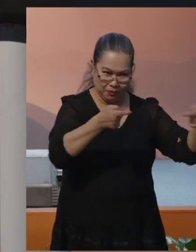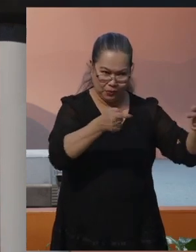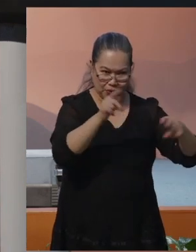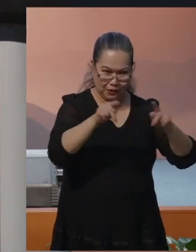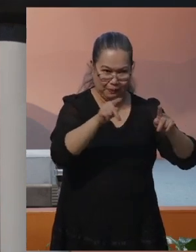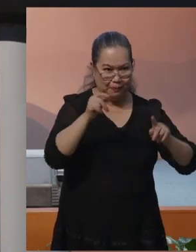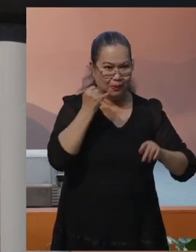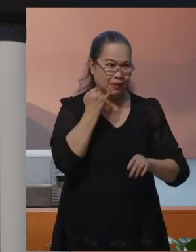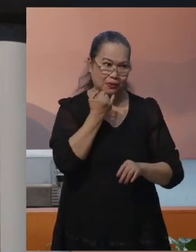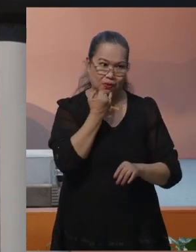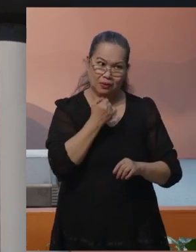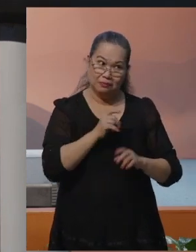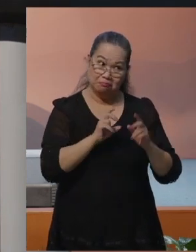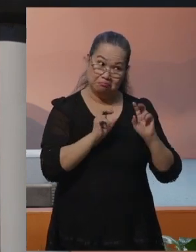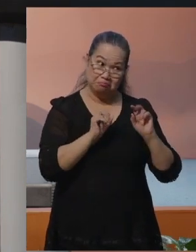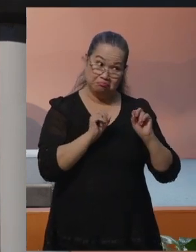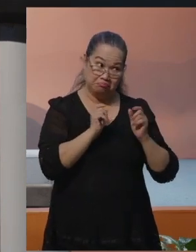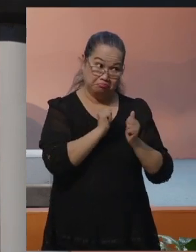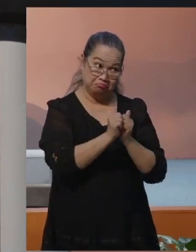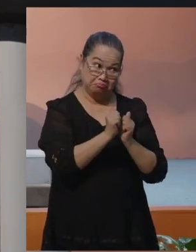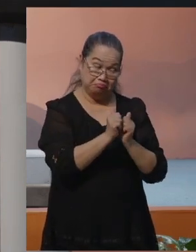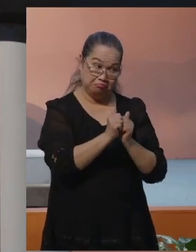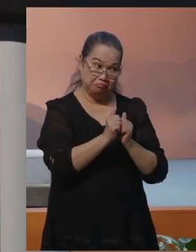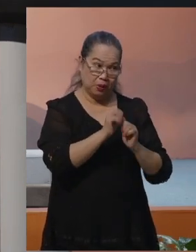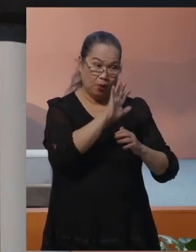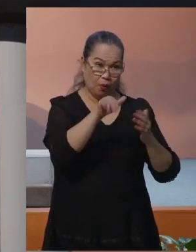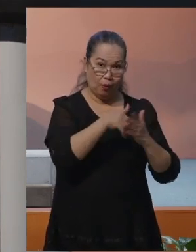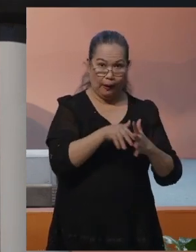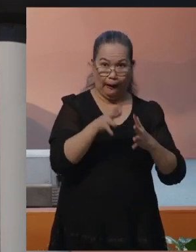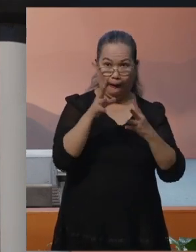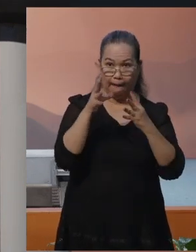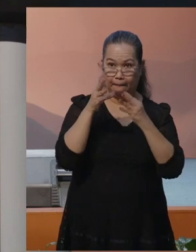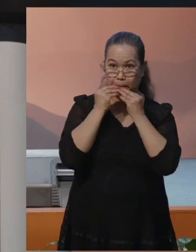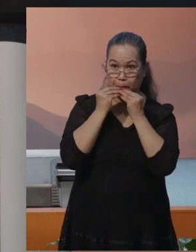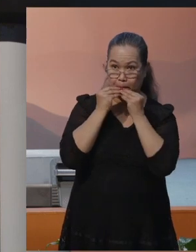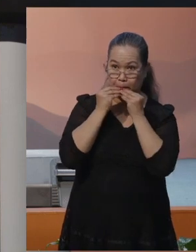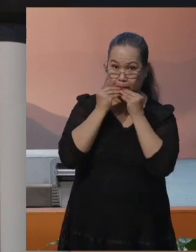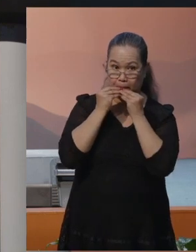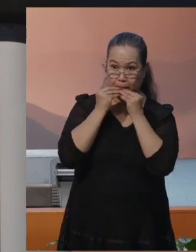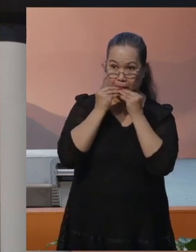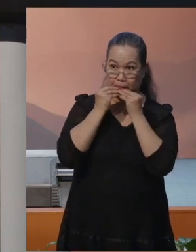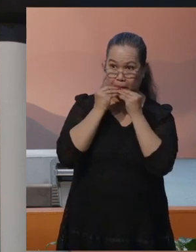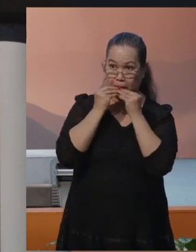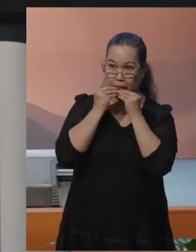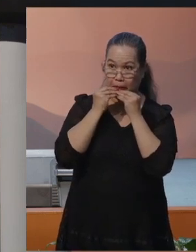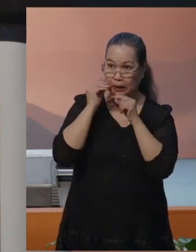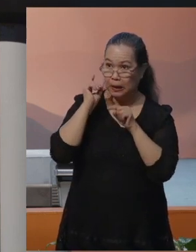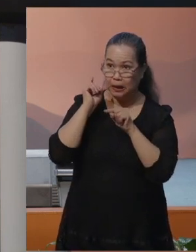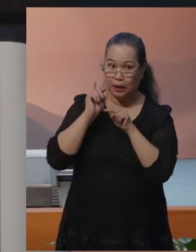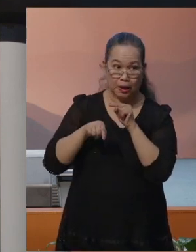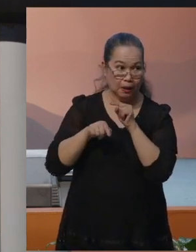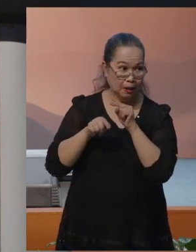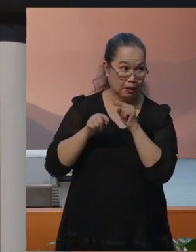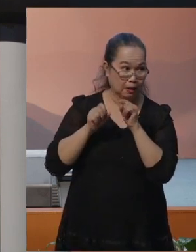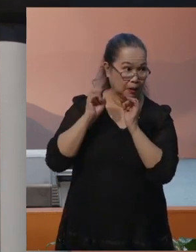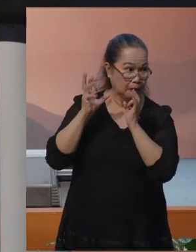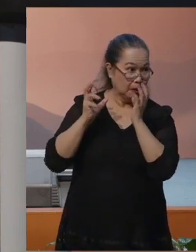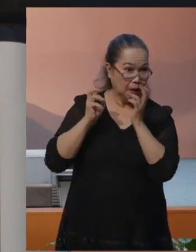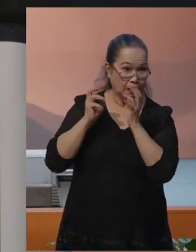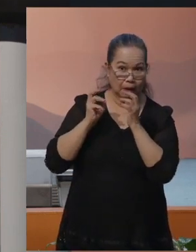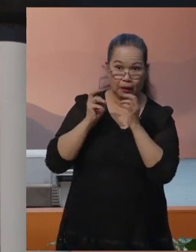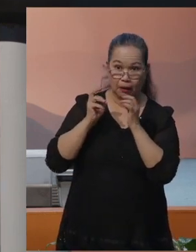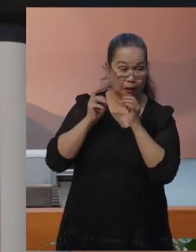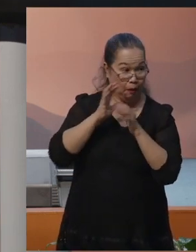people of Israel. Ano ibig sabihin nun? Shut up sila. Wala silang masabi. Walang masabi ang